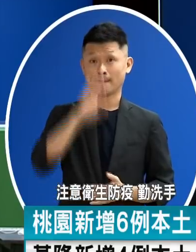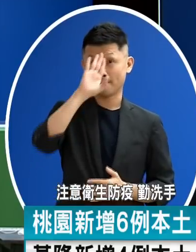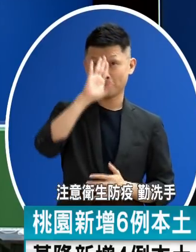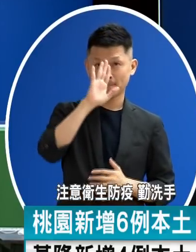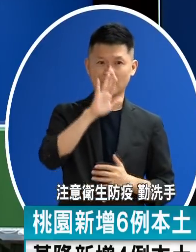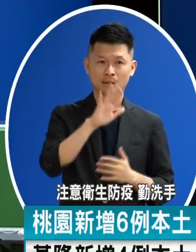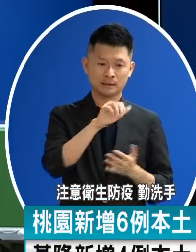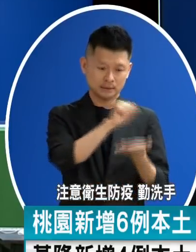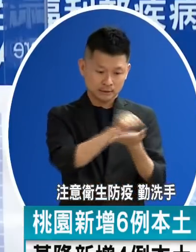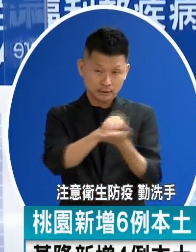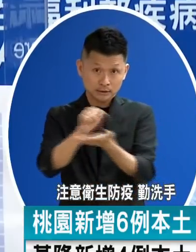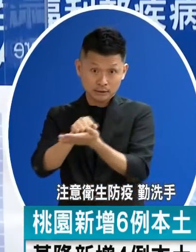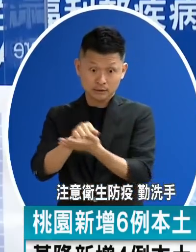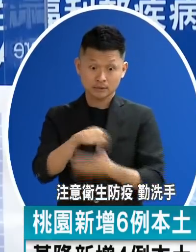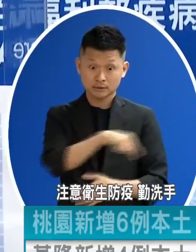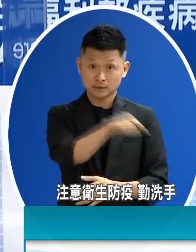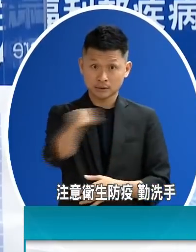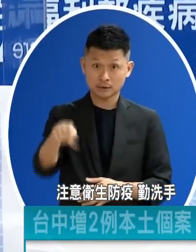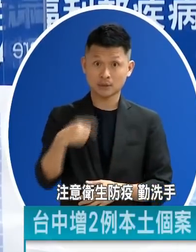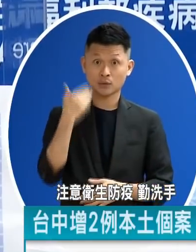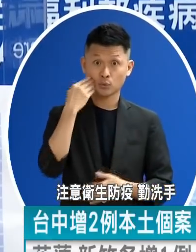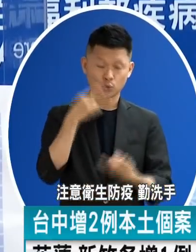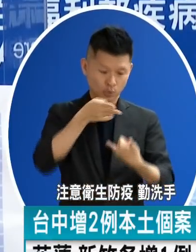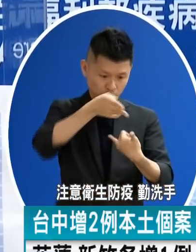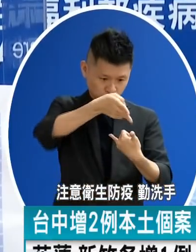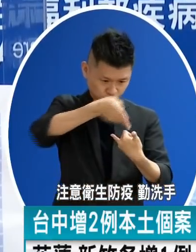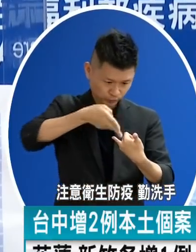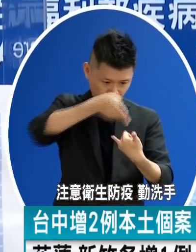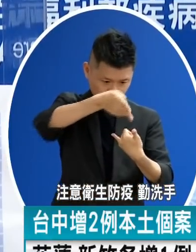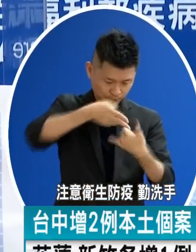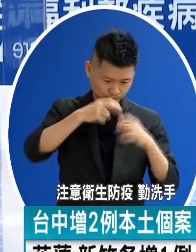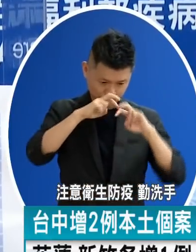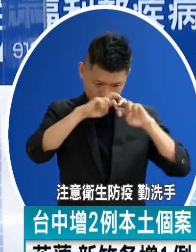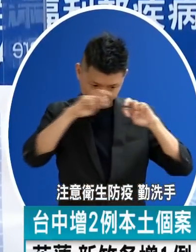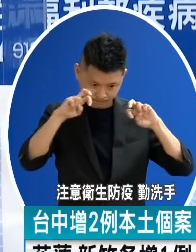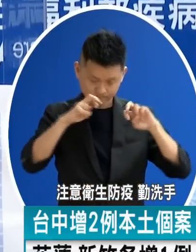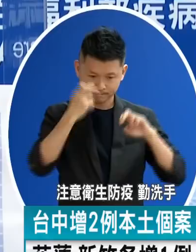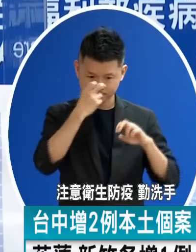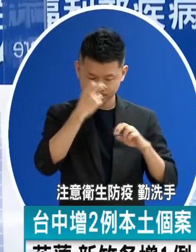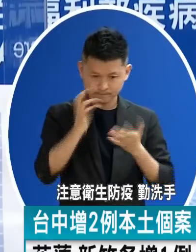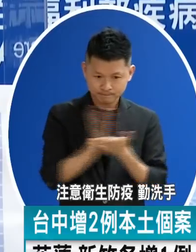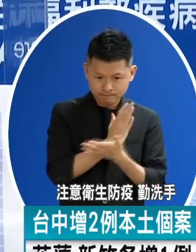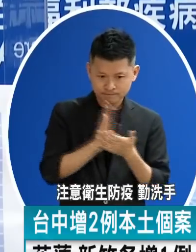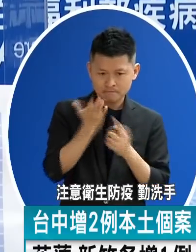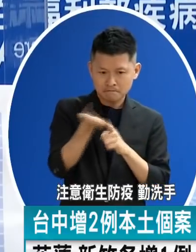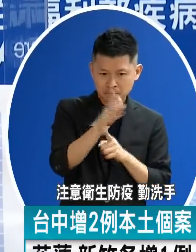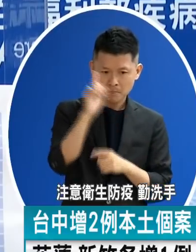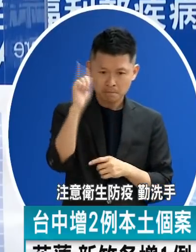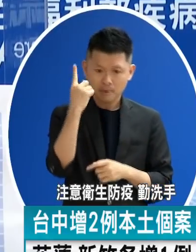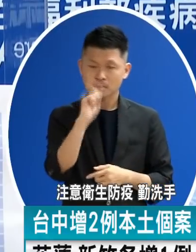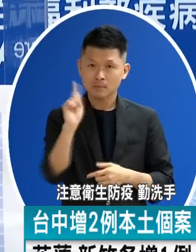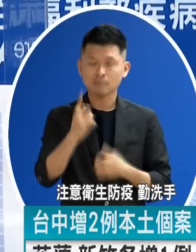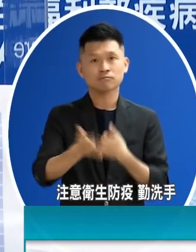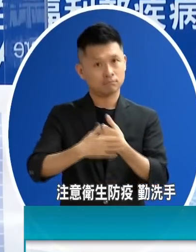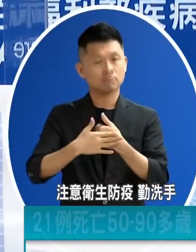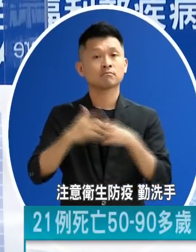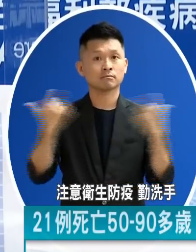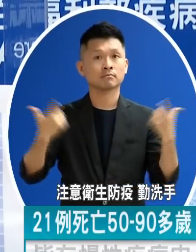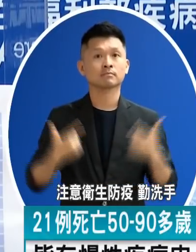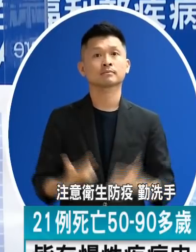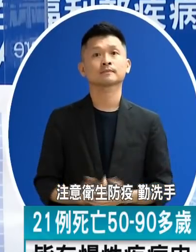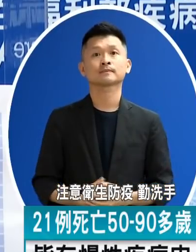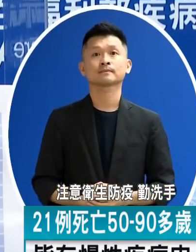例哈，那如果能够解剖，对我们在厘清相关的一些死因哈，事实上是很有帮